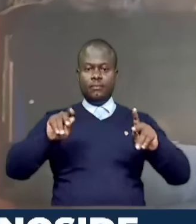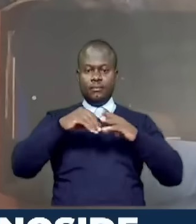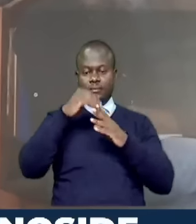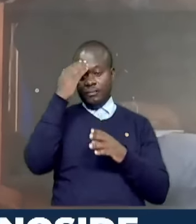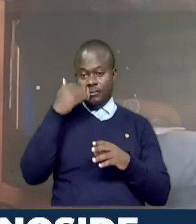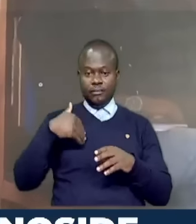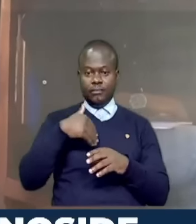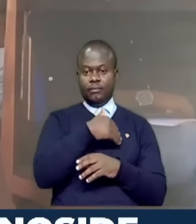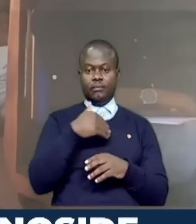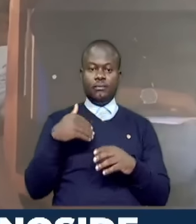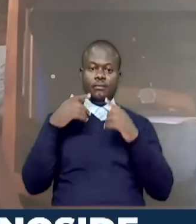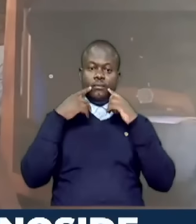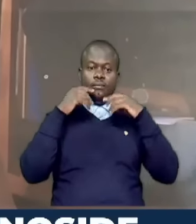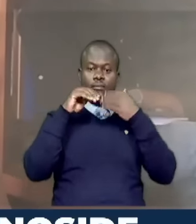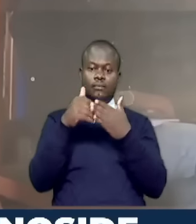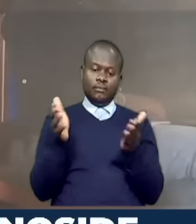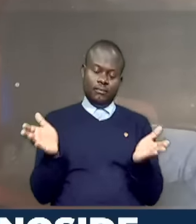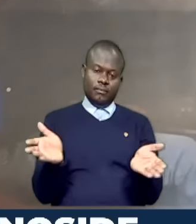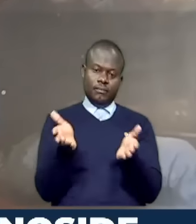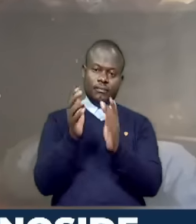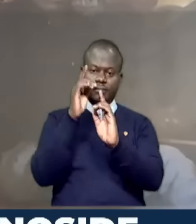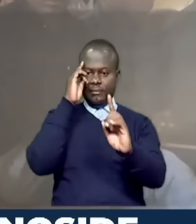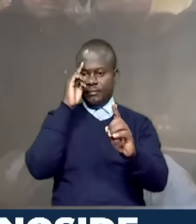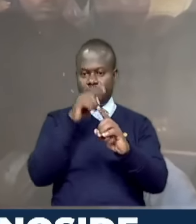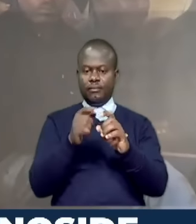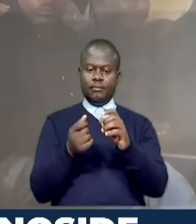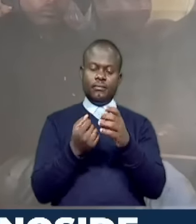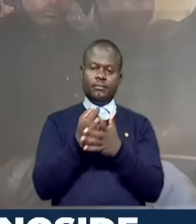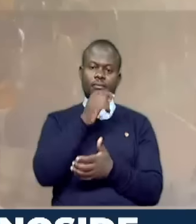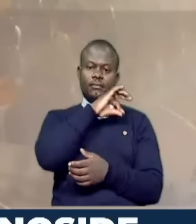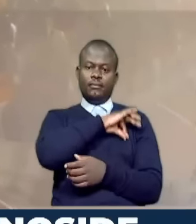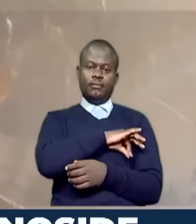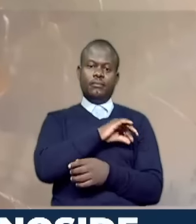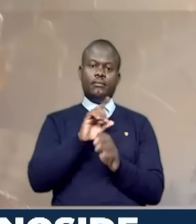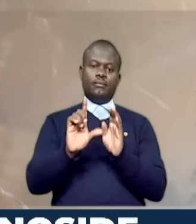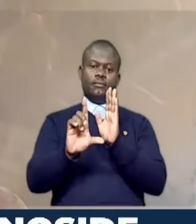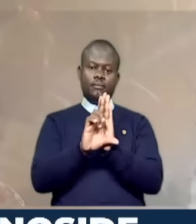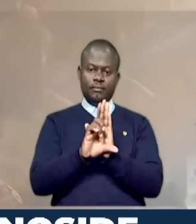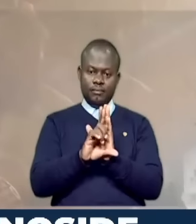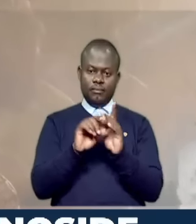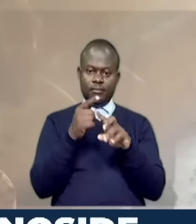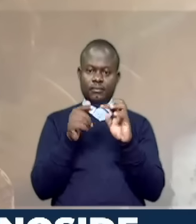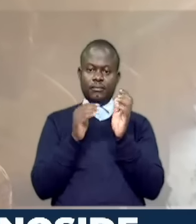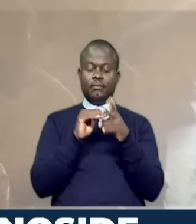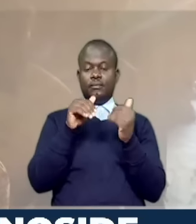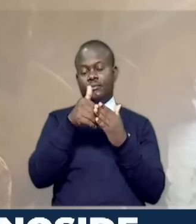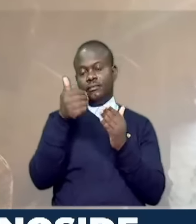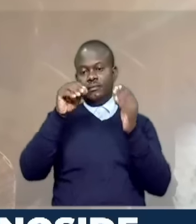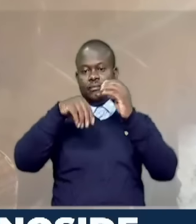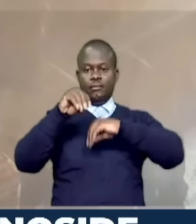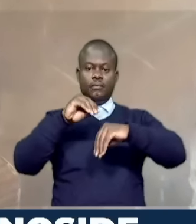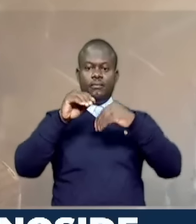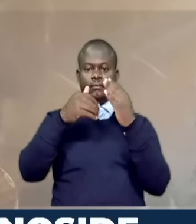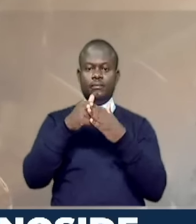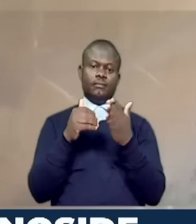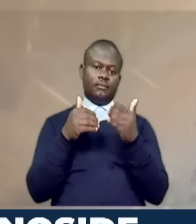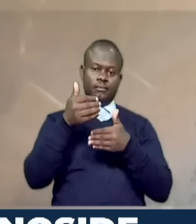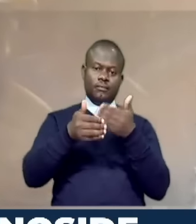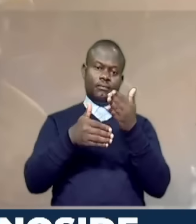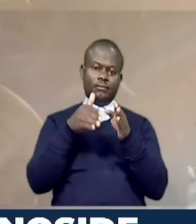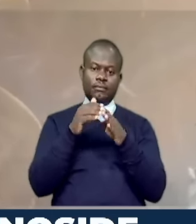Gatolika avuga ko ubukangurambaga bugamije kungura ubumenyi abaturage kuri iri tegeko ariko ngo ni n'undi musanzu mu rugendo rwo kubaka